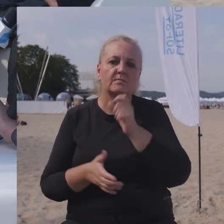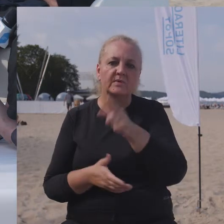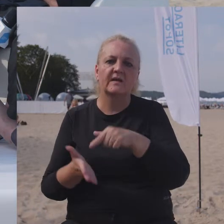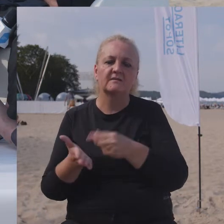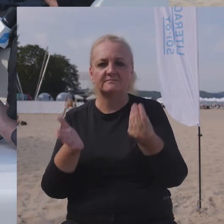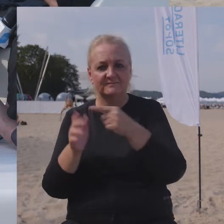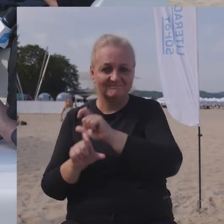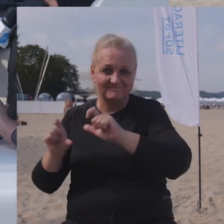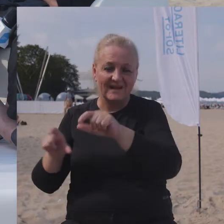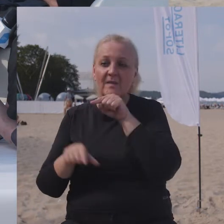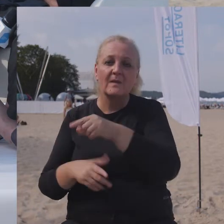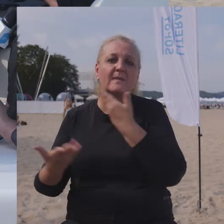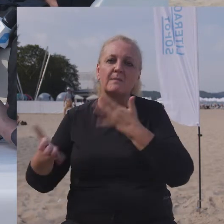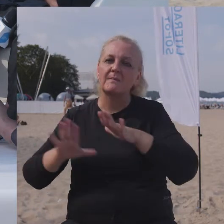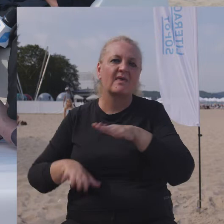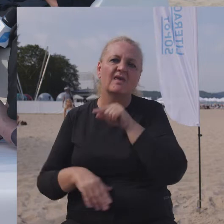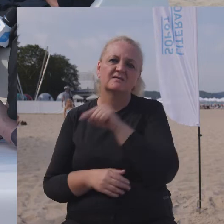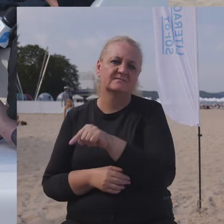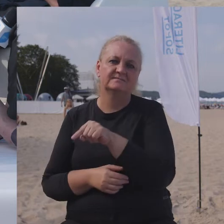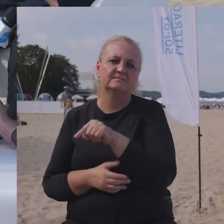znajduje od lat, nie ma miejsca na tego typu